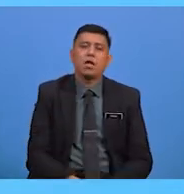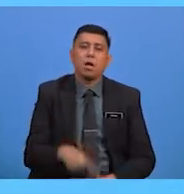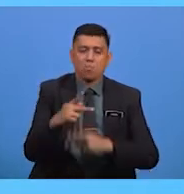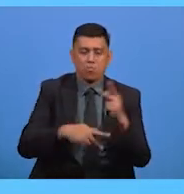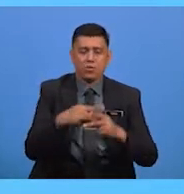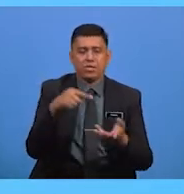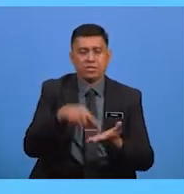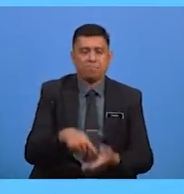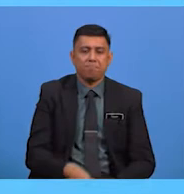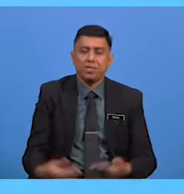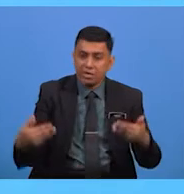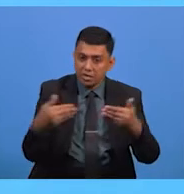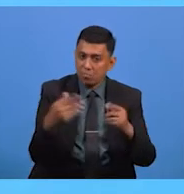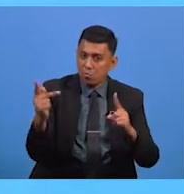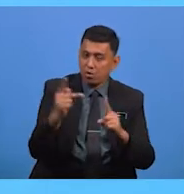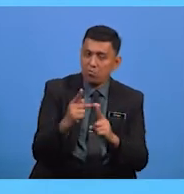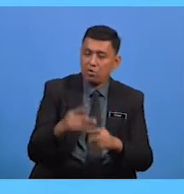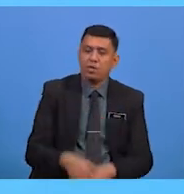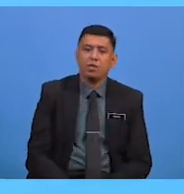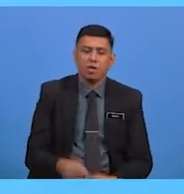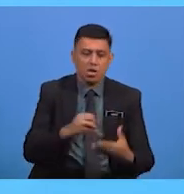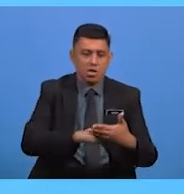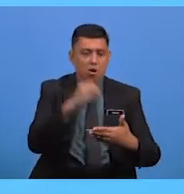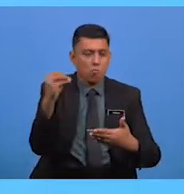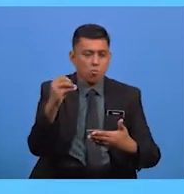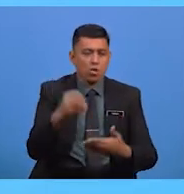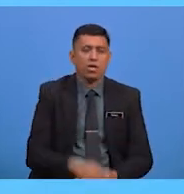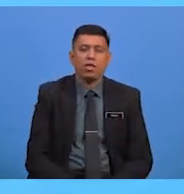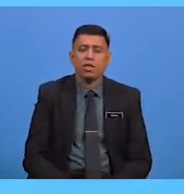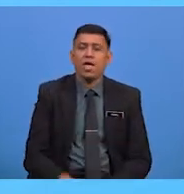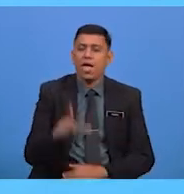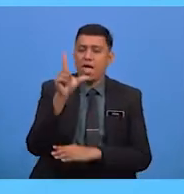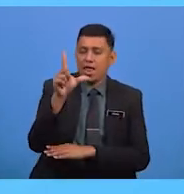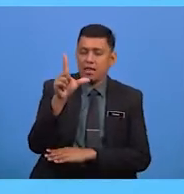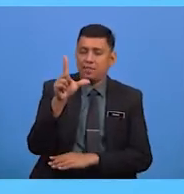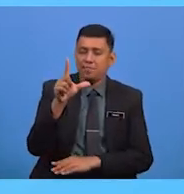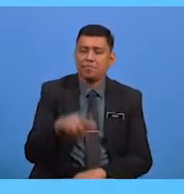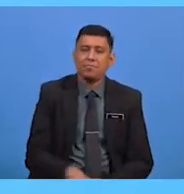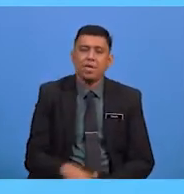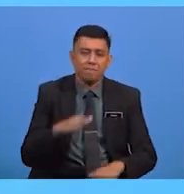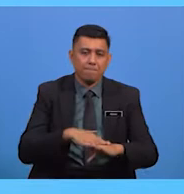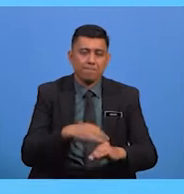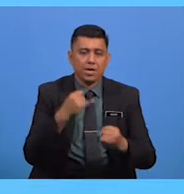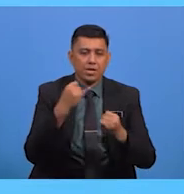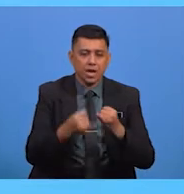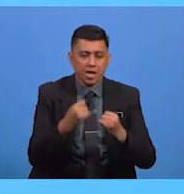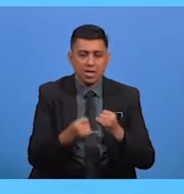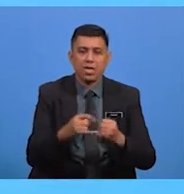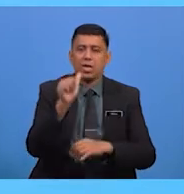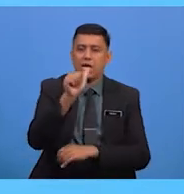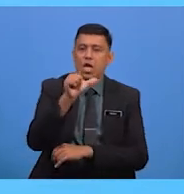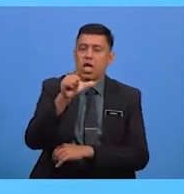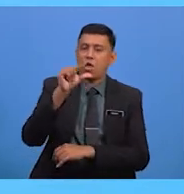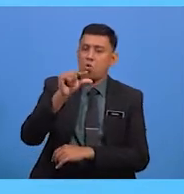ini. Untuk disambungkan kepada simbol output yang memaparkan senarai L pada bahagian akhir algoritma